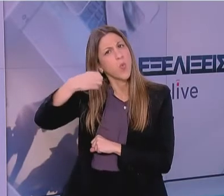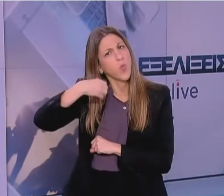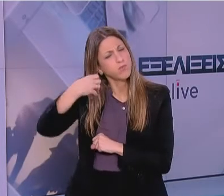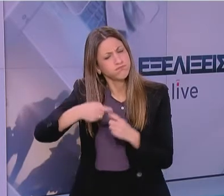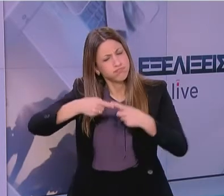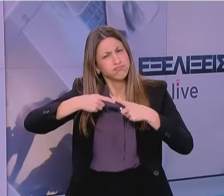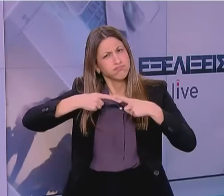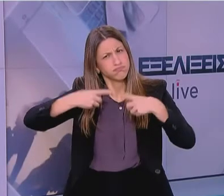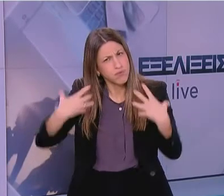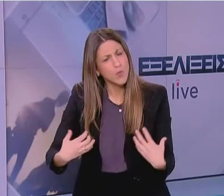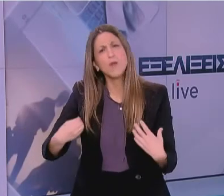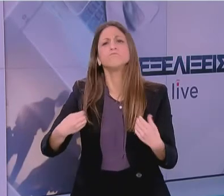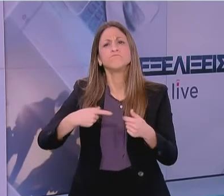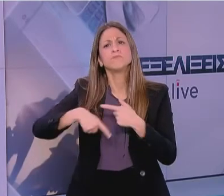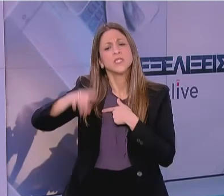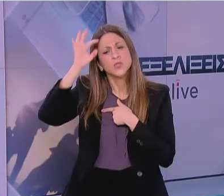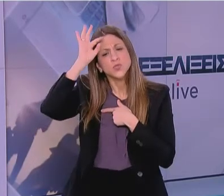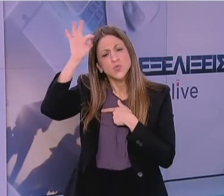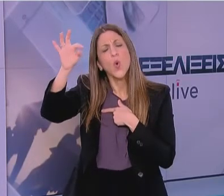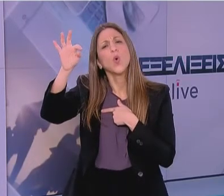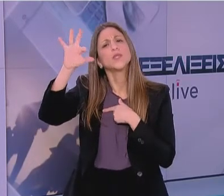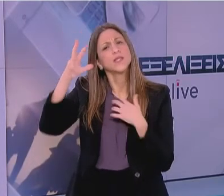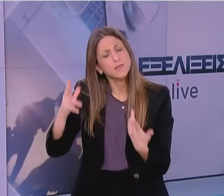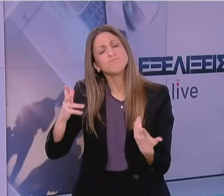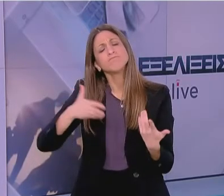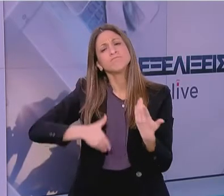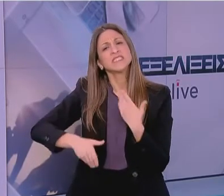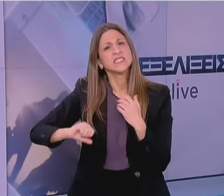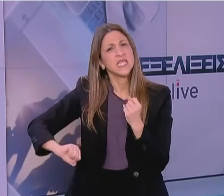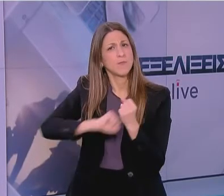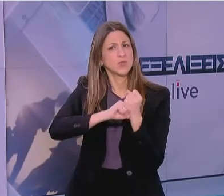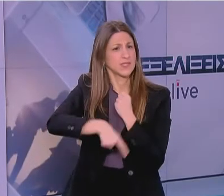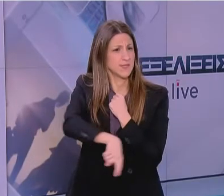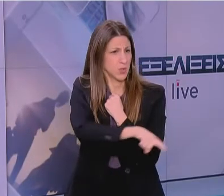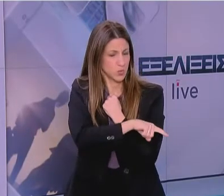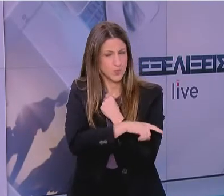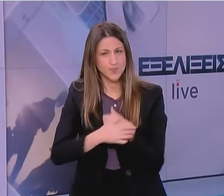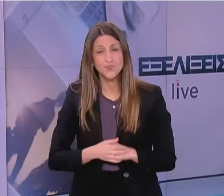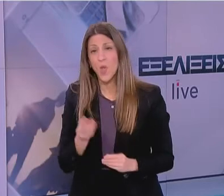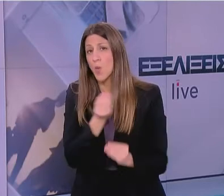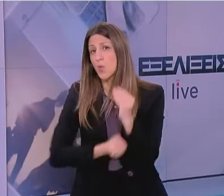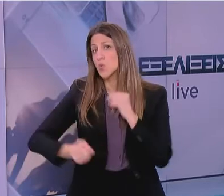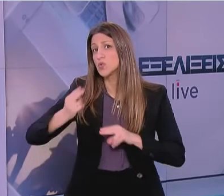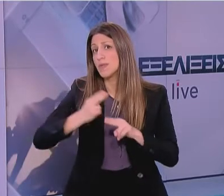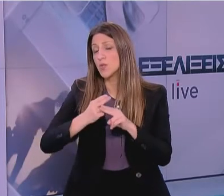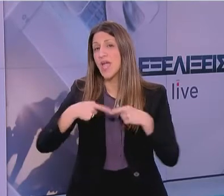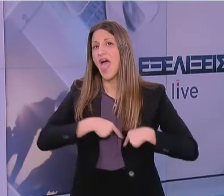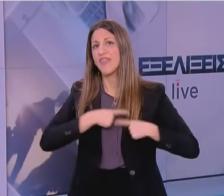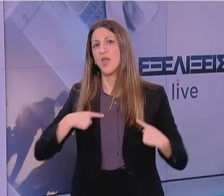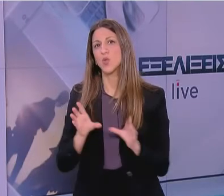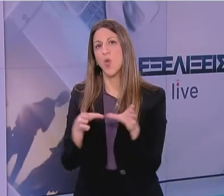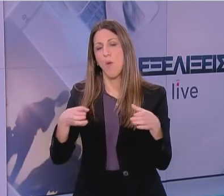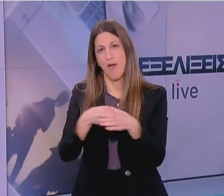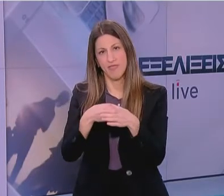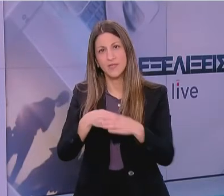από την καριέρα και τις επιτυχίες τους στο πλαίσιο του προγράμματος Ζήσε Αθλητικά. Ιδιαίτερα σημαντική είναι η δράση της εθελοντικής ομάδας